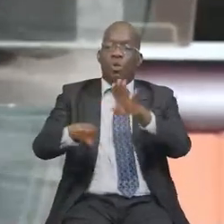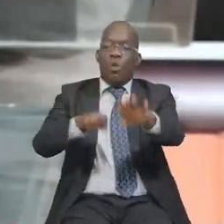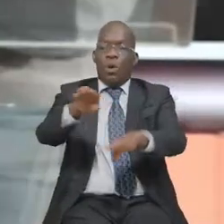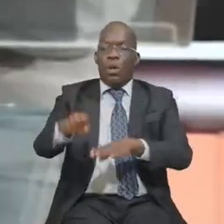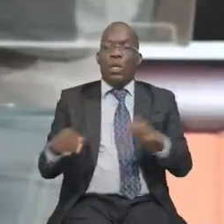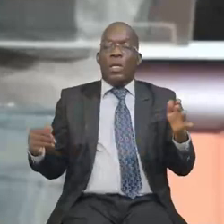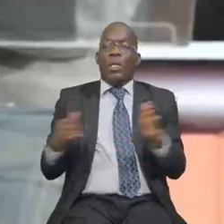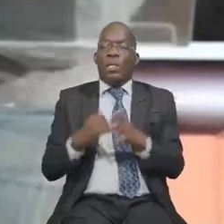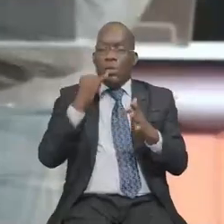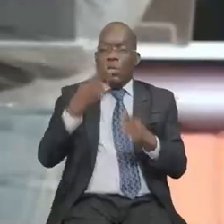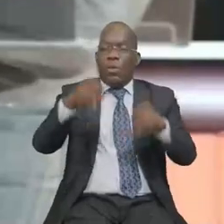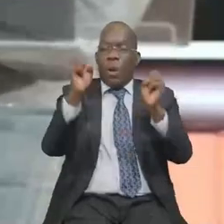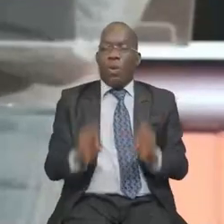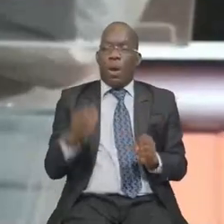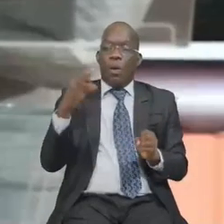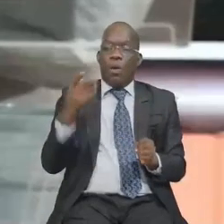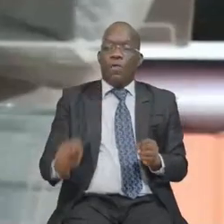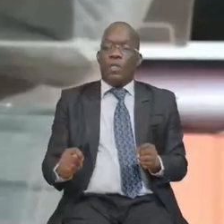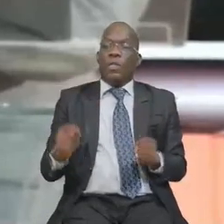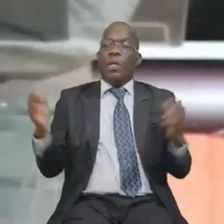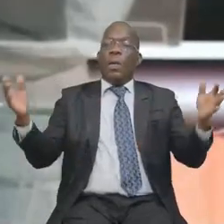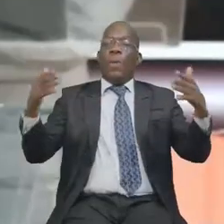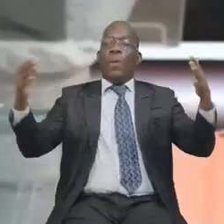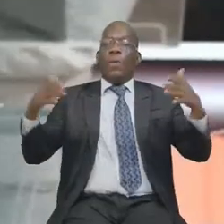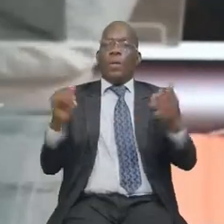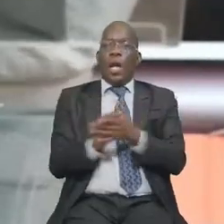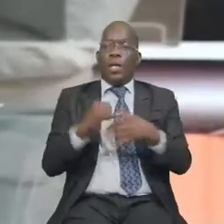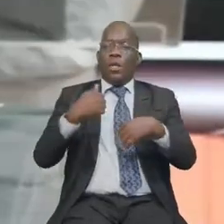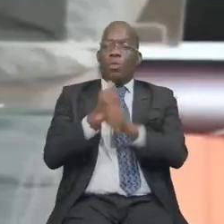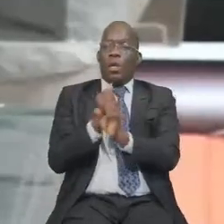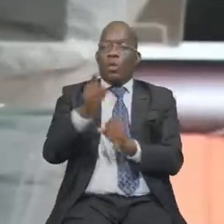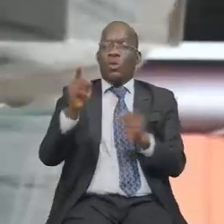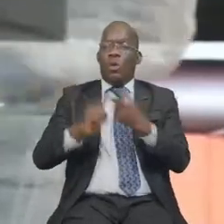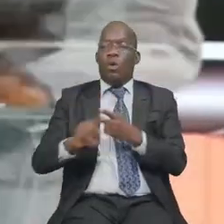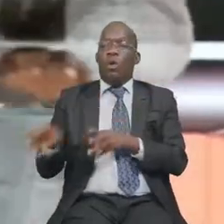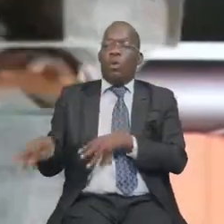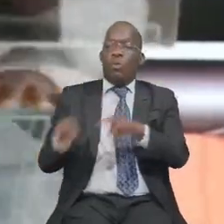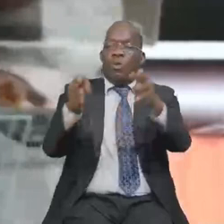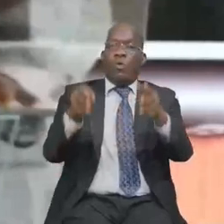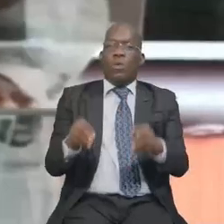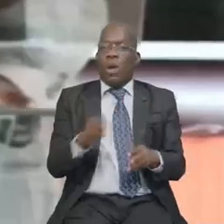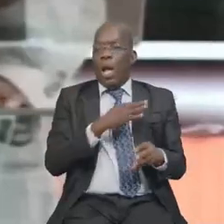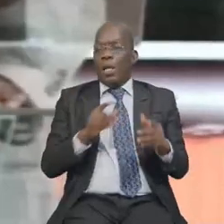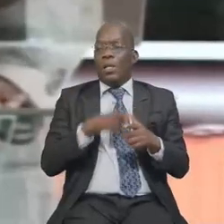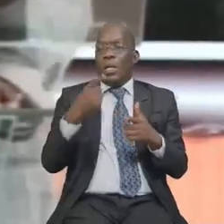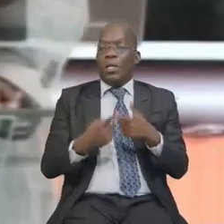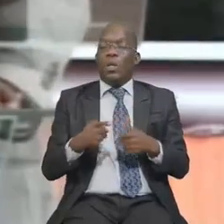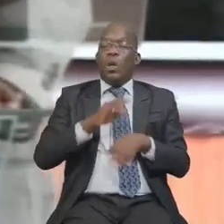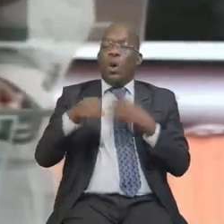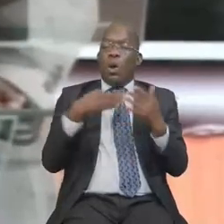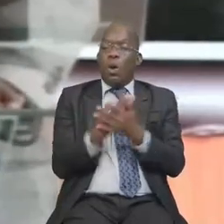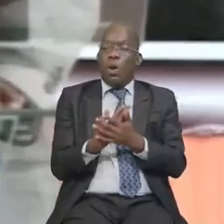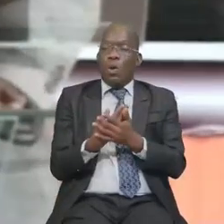la puissance du vent qui te pousse et te fait avancer. Alors, toutes